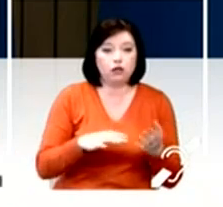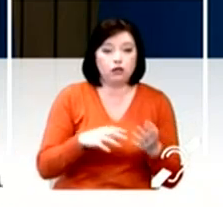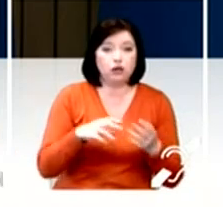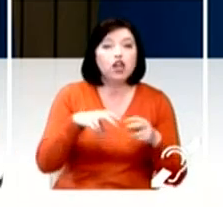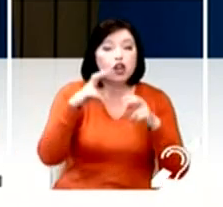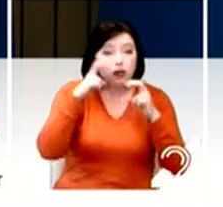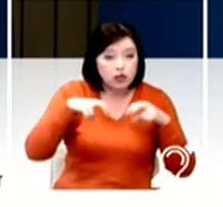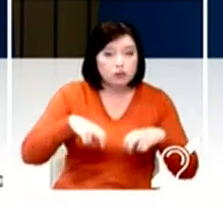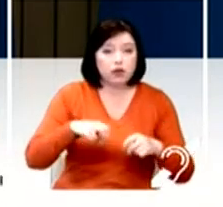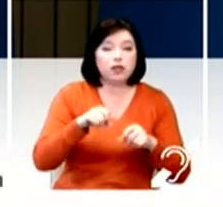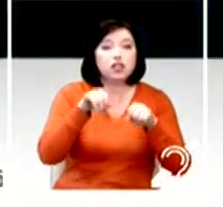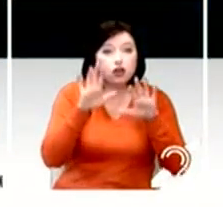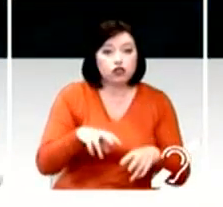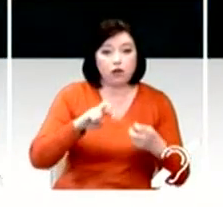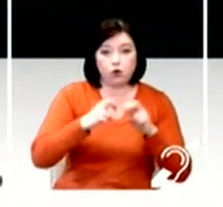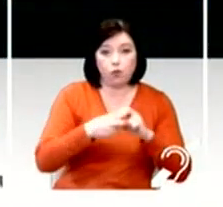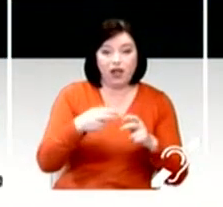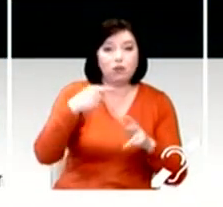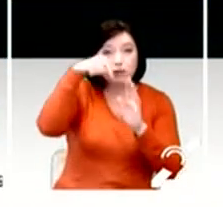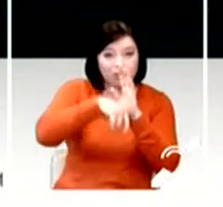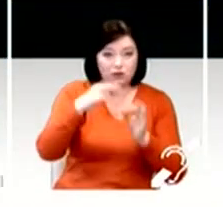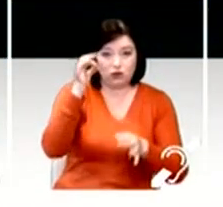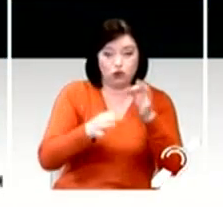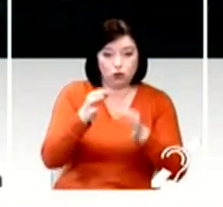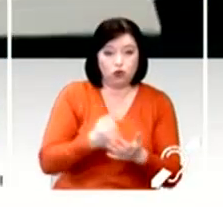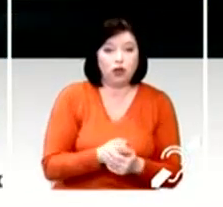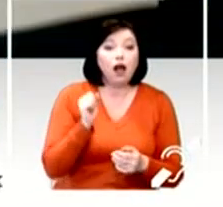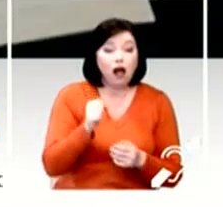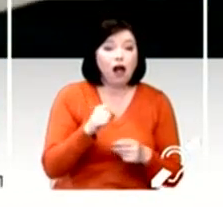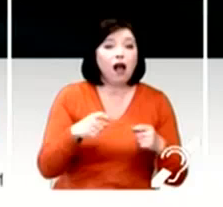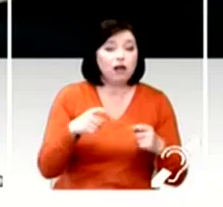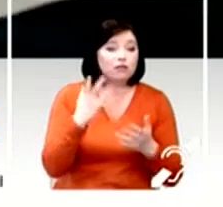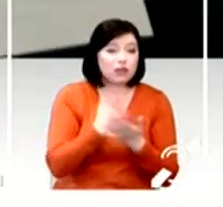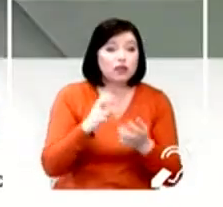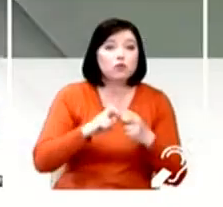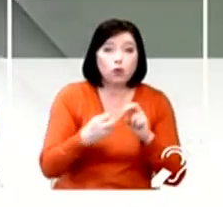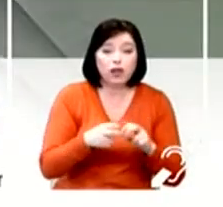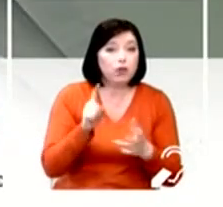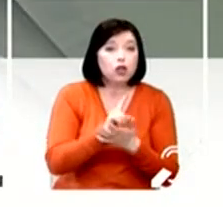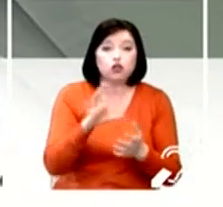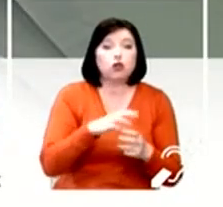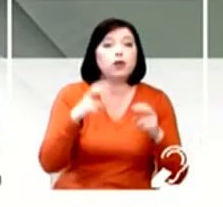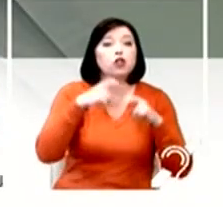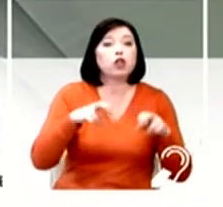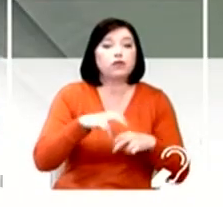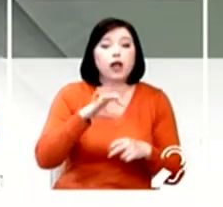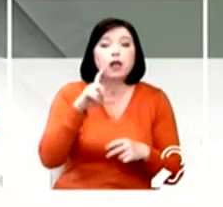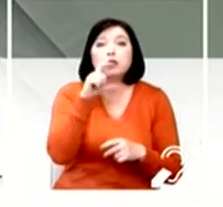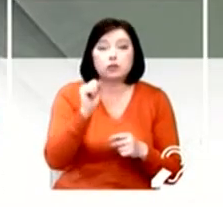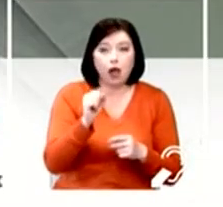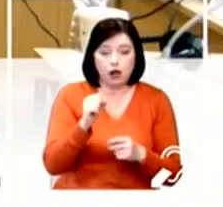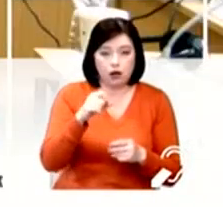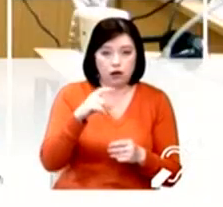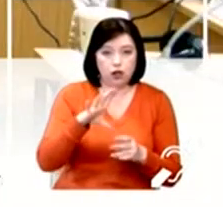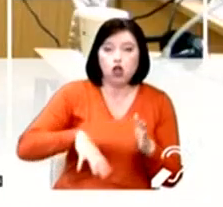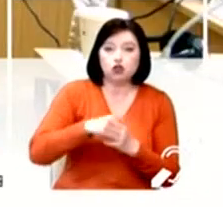rezolvarea problemelor pe sistemul judecătoresc. Iar conflictele interne, inclusiv în sistemul judecătoresc, nu trebuie rezolvate din contul interesului